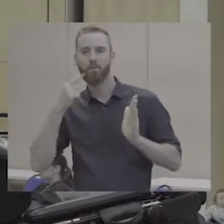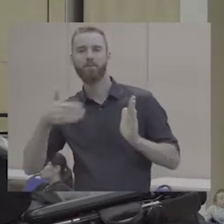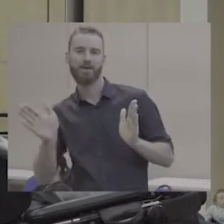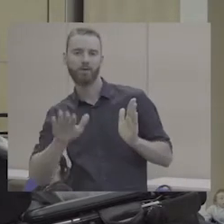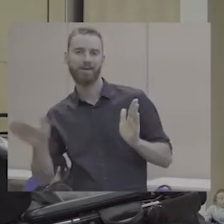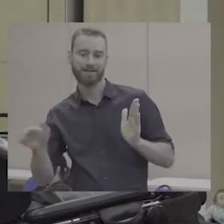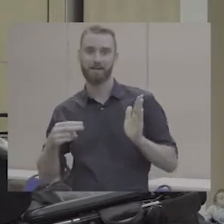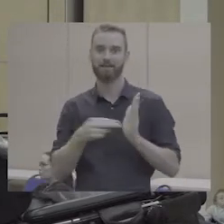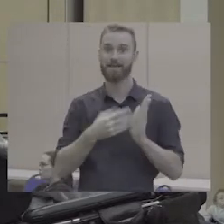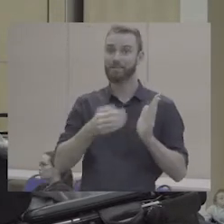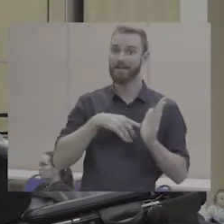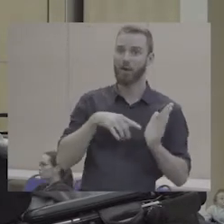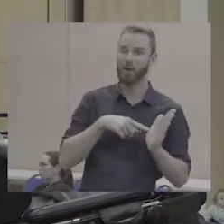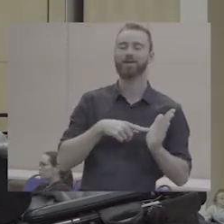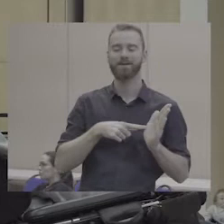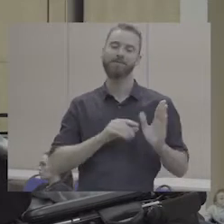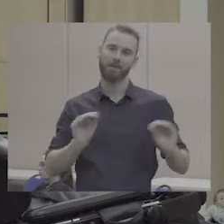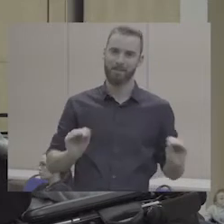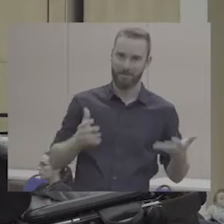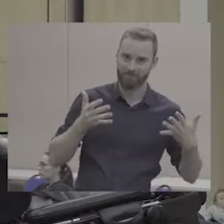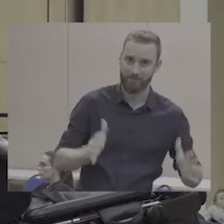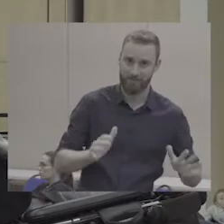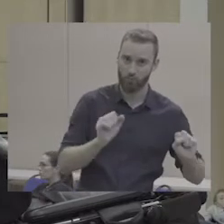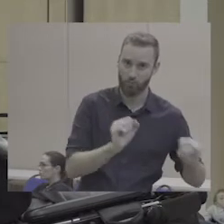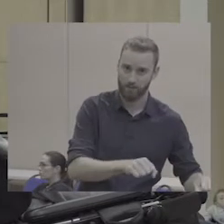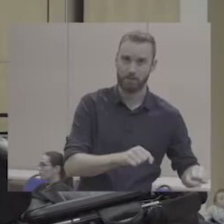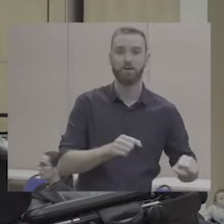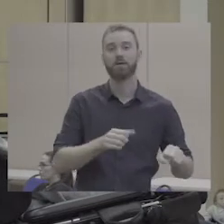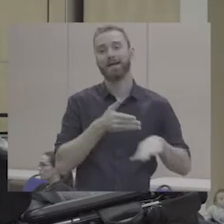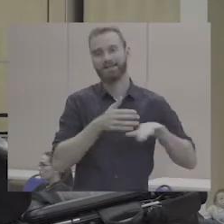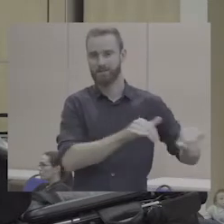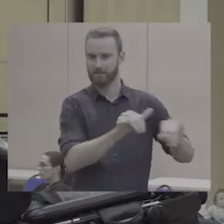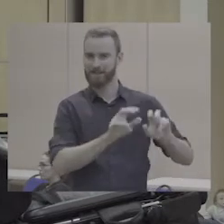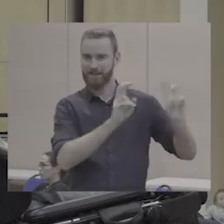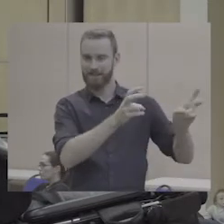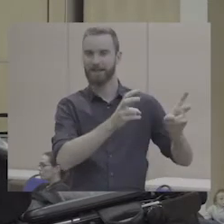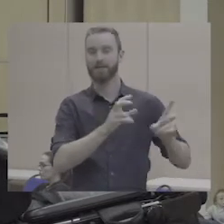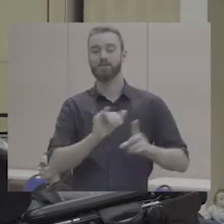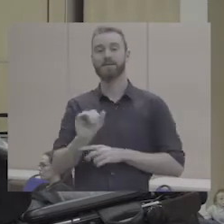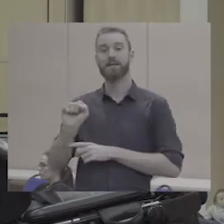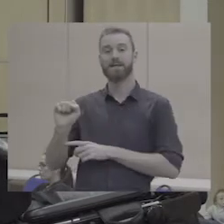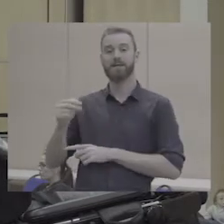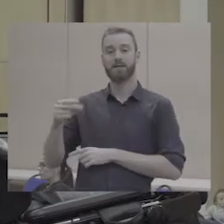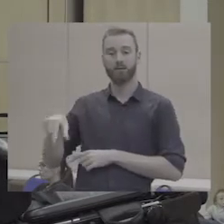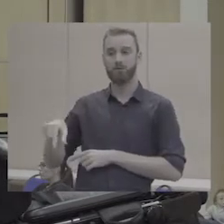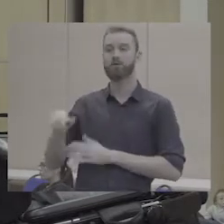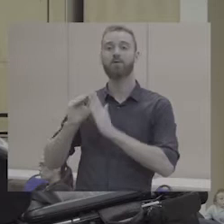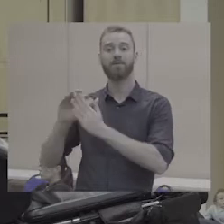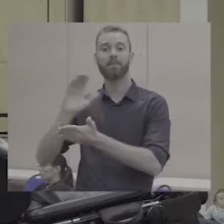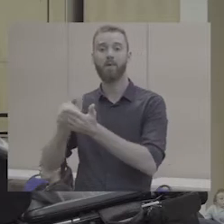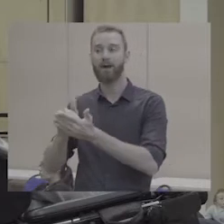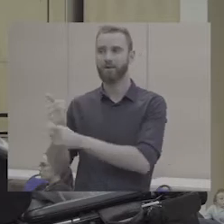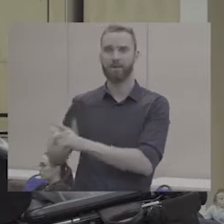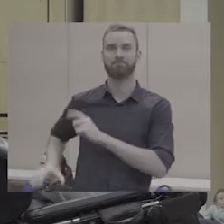dit, on va devoir, dans un deuxième temps, puis d'ailleurs, on le réfléchit. Est-ce que du côté de la SHQ, du côté de la Ville de Montréal,